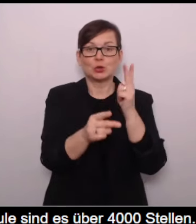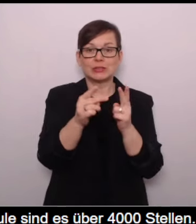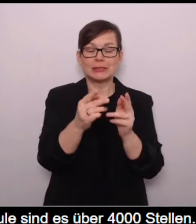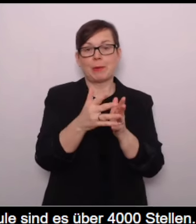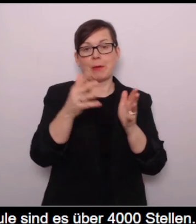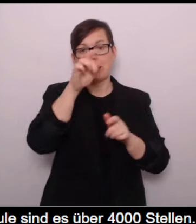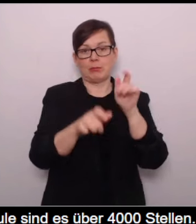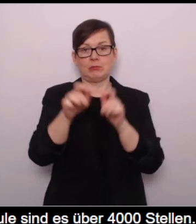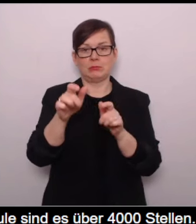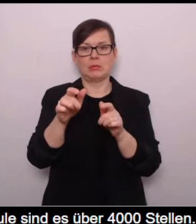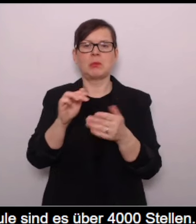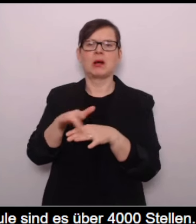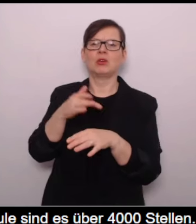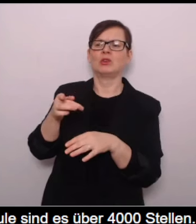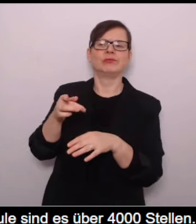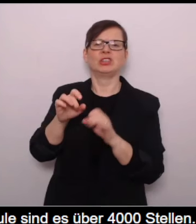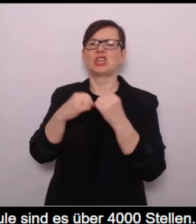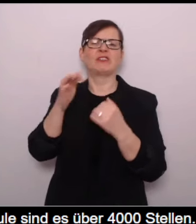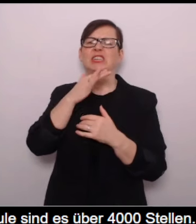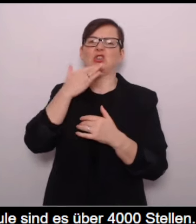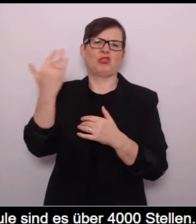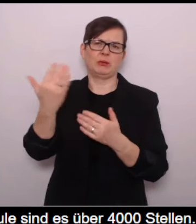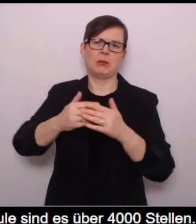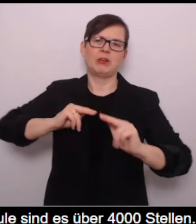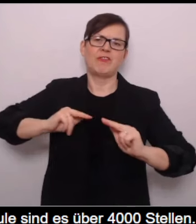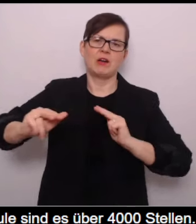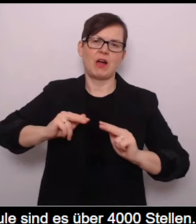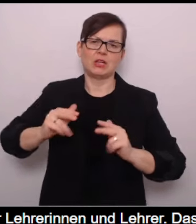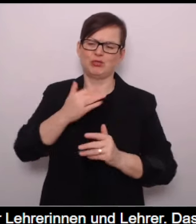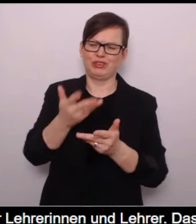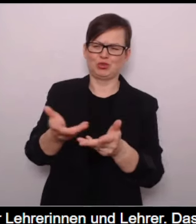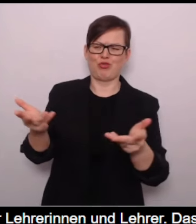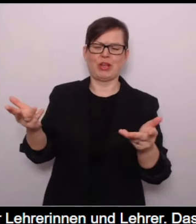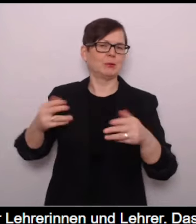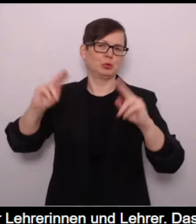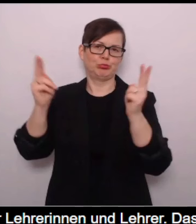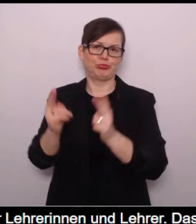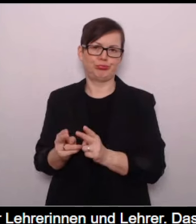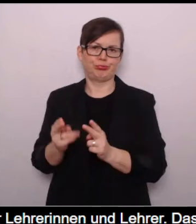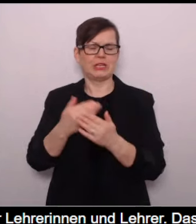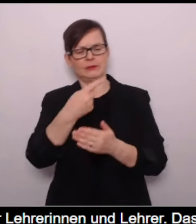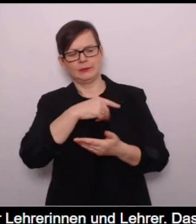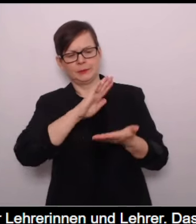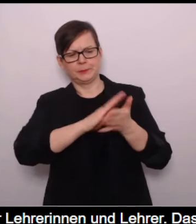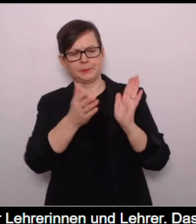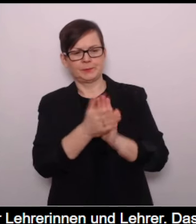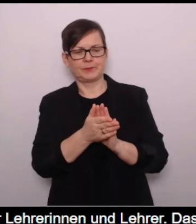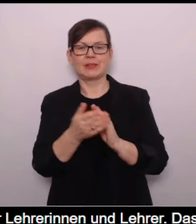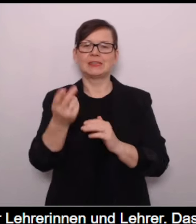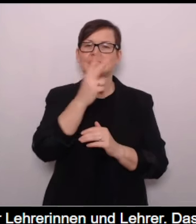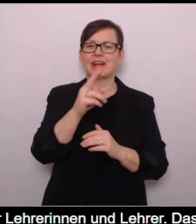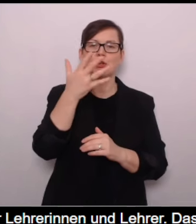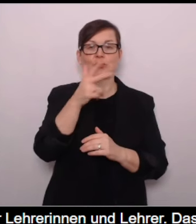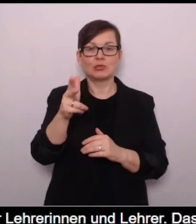starker Staat notwendig ist, wie Polizei und Justiz, aber Abbau, wo ein überbordender Staat erscheint im Bereich mancher